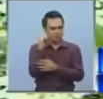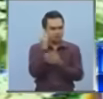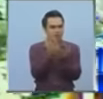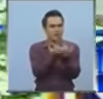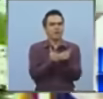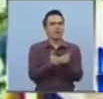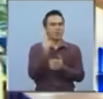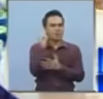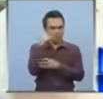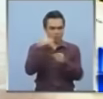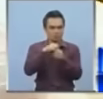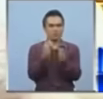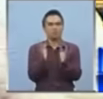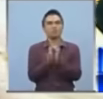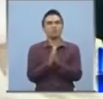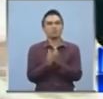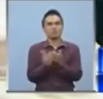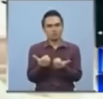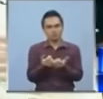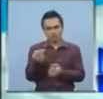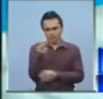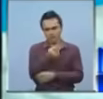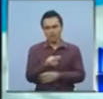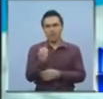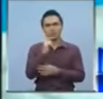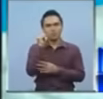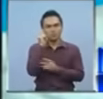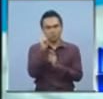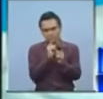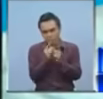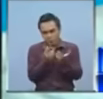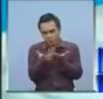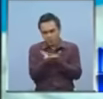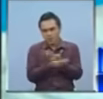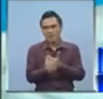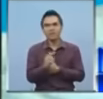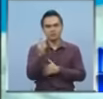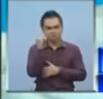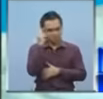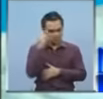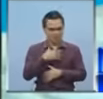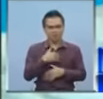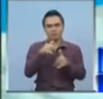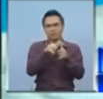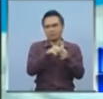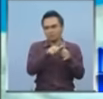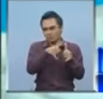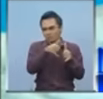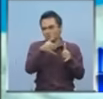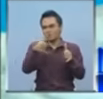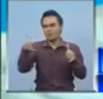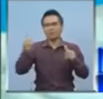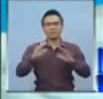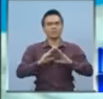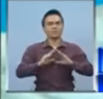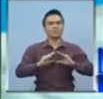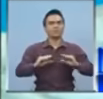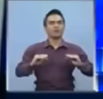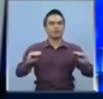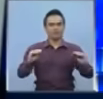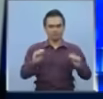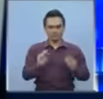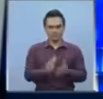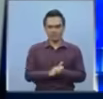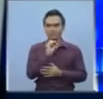ไปอยู่ด้วยลูกหลานก็ได้เริ่มทำใจแล้วก็ปรึกษากันนะคะว่าอยากให้คุณยายนั้นจากไปอย่างสงบป้าติ่งเองบอกว่าก่อนหน้านี้มี